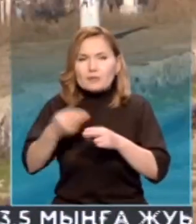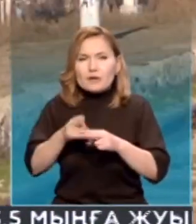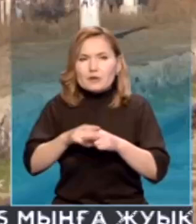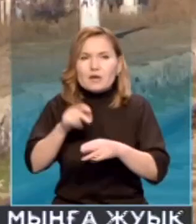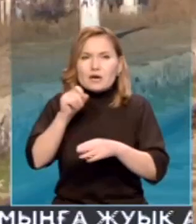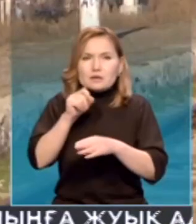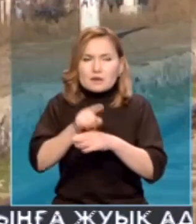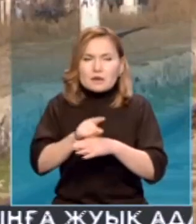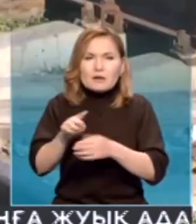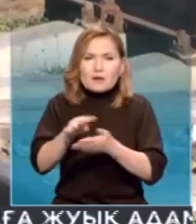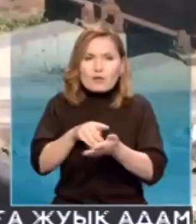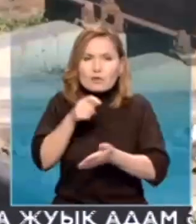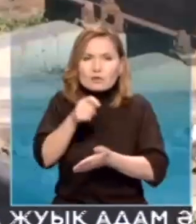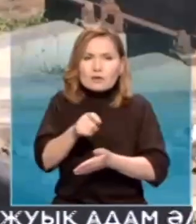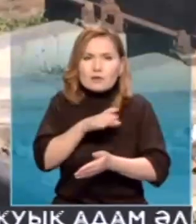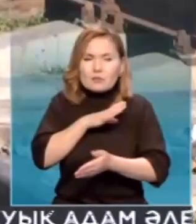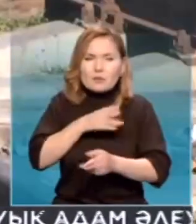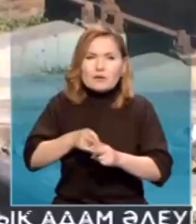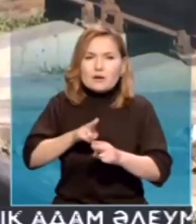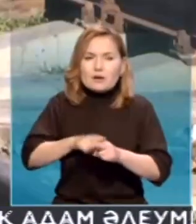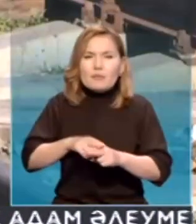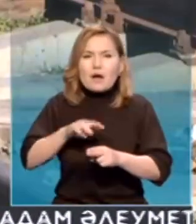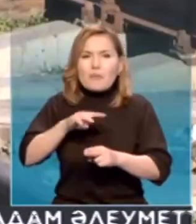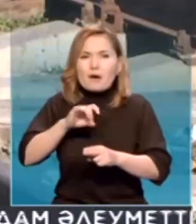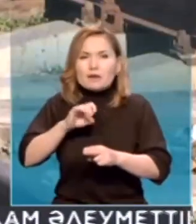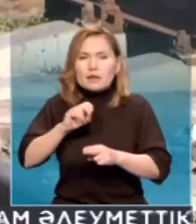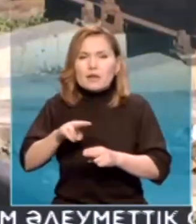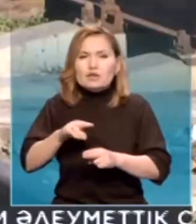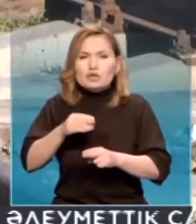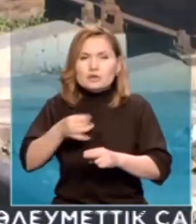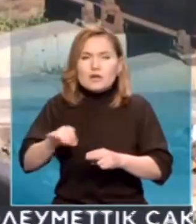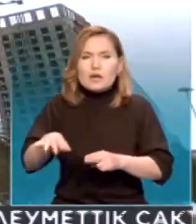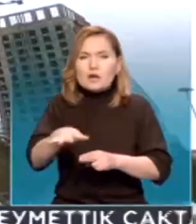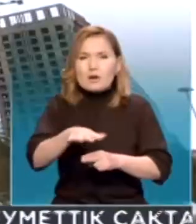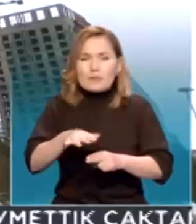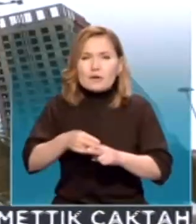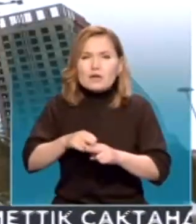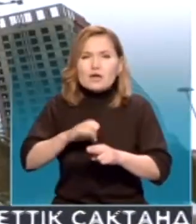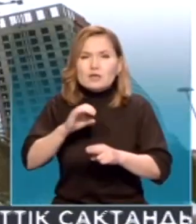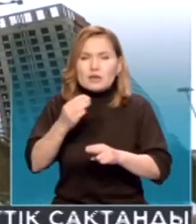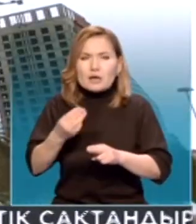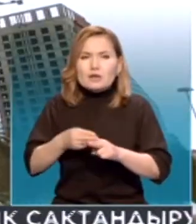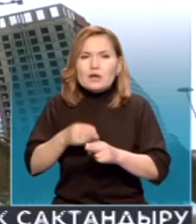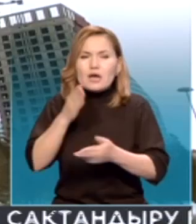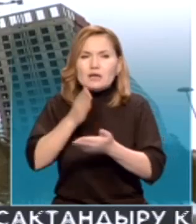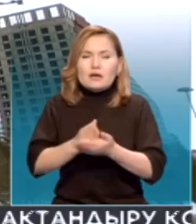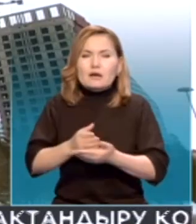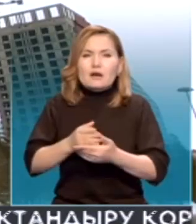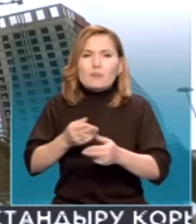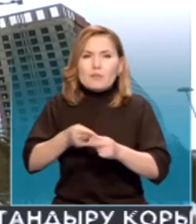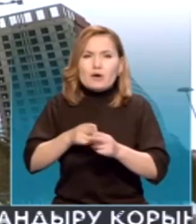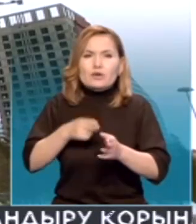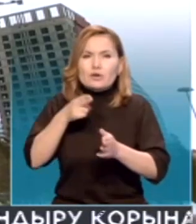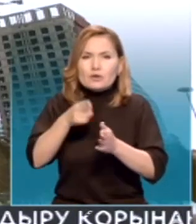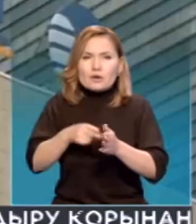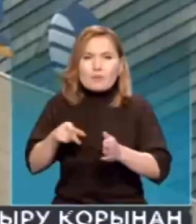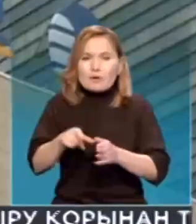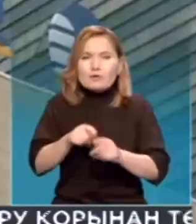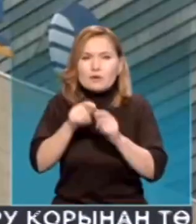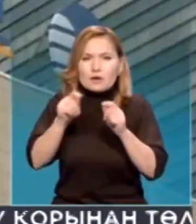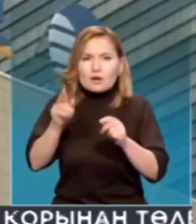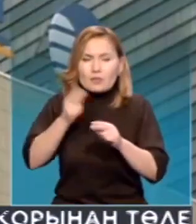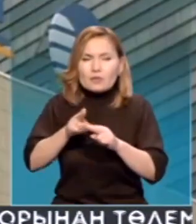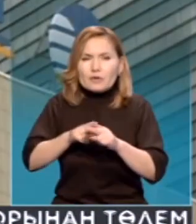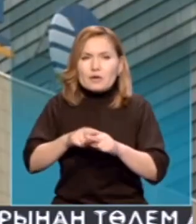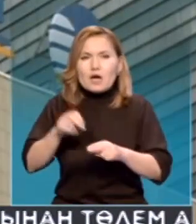сұрау салдық. Мамандардың айтуынша, Мақтарал мен Жетісай ауданына Сарағаш станциясынан тікелей темір жол салынады. Тіпті бұл